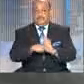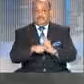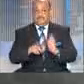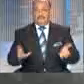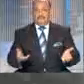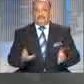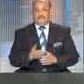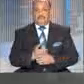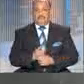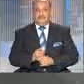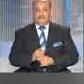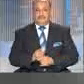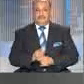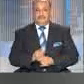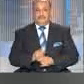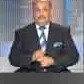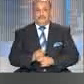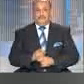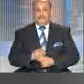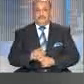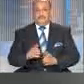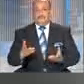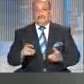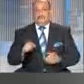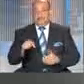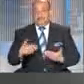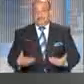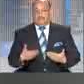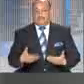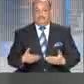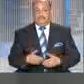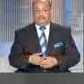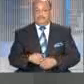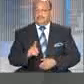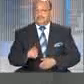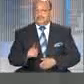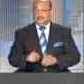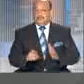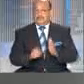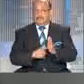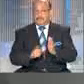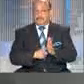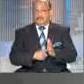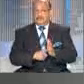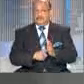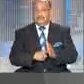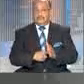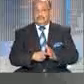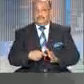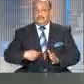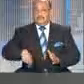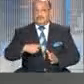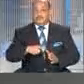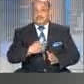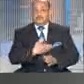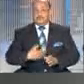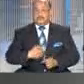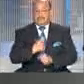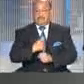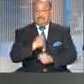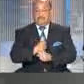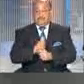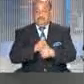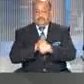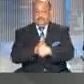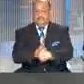في الأسلحة باش يعين لنا البندقية هذه ويشوفها يلندرا قابلة للاستعمال صالحة أو غير صالحة. لم يتم الاستجابة